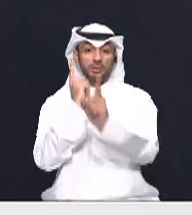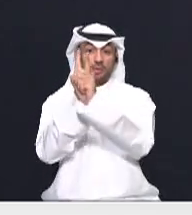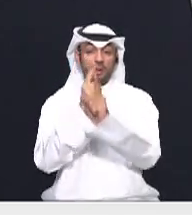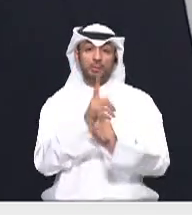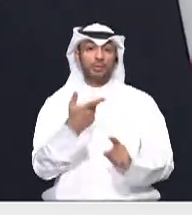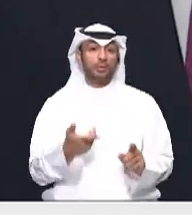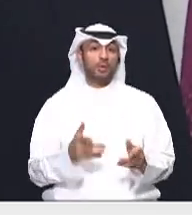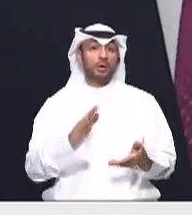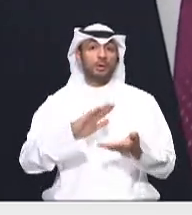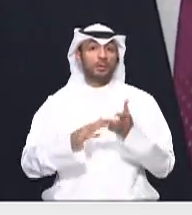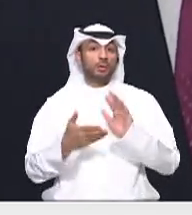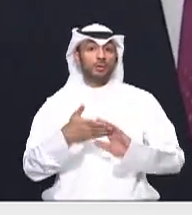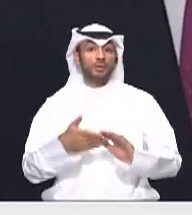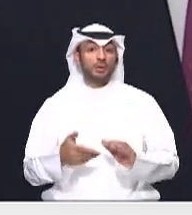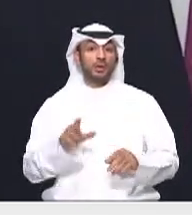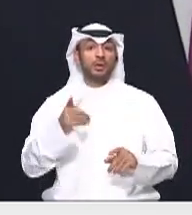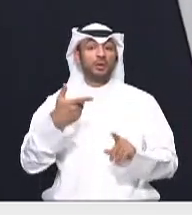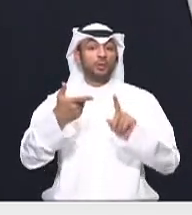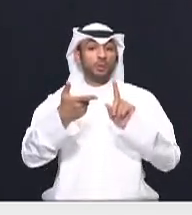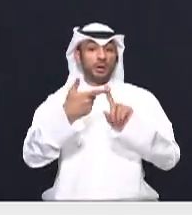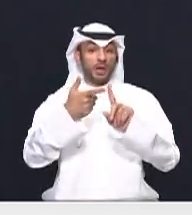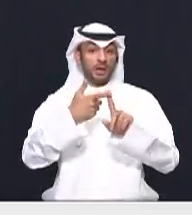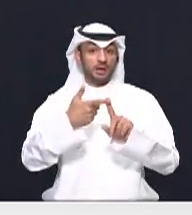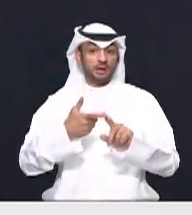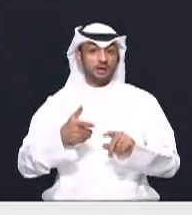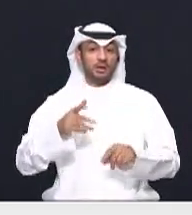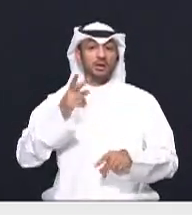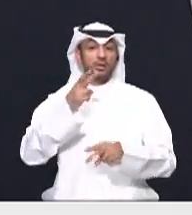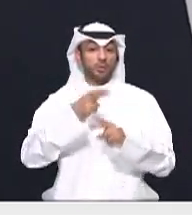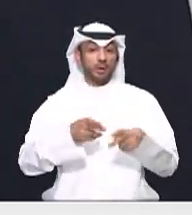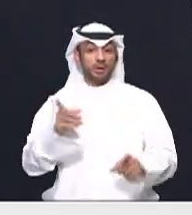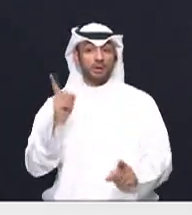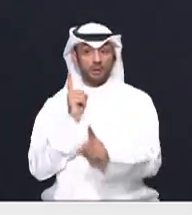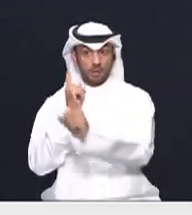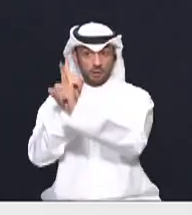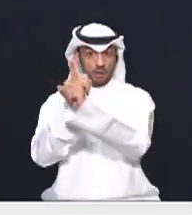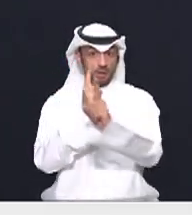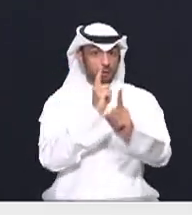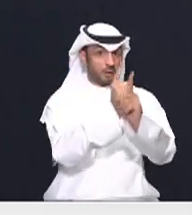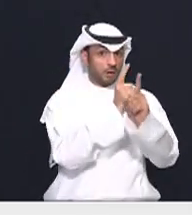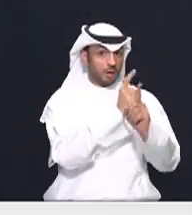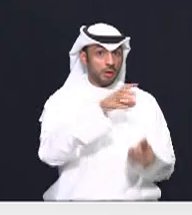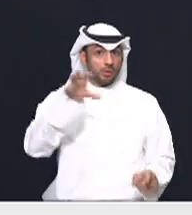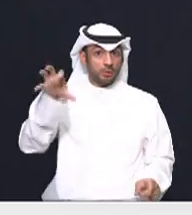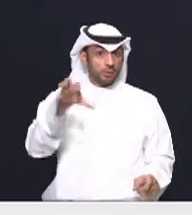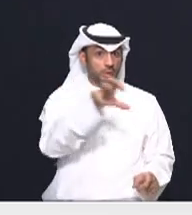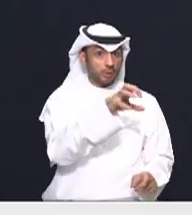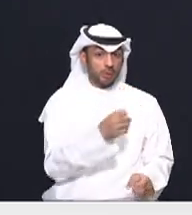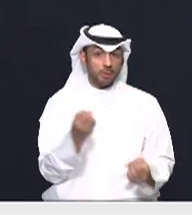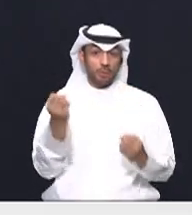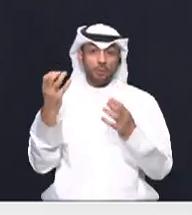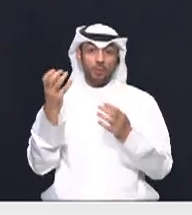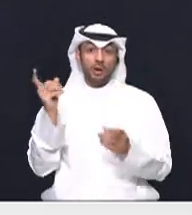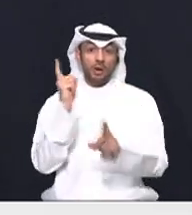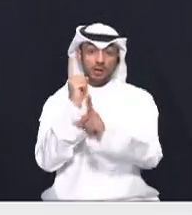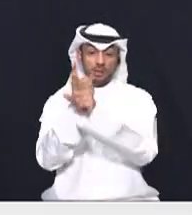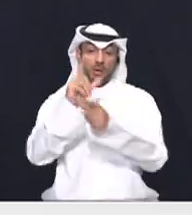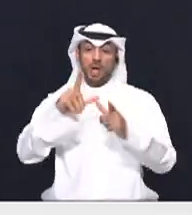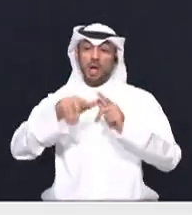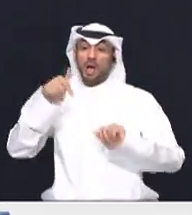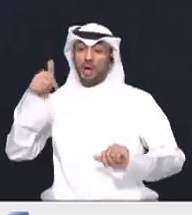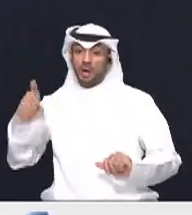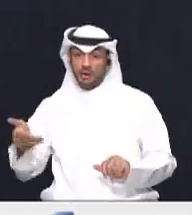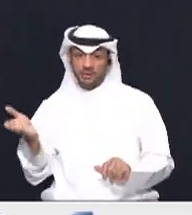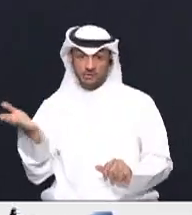حضرة صاحب سمو ولي العهد مع العديد من الدول، منها من ضمن منظومة دول مجلس التعاون، ومنها